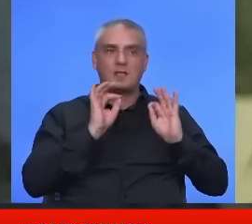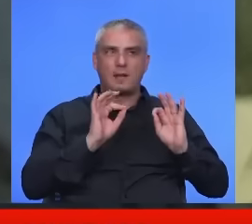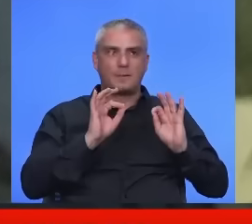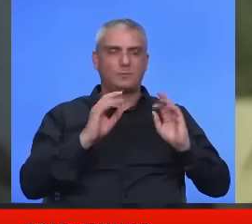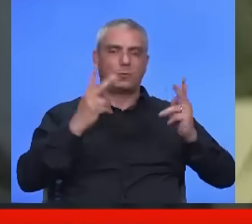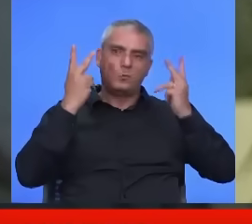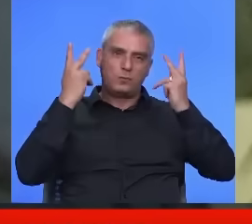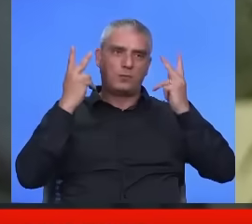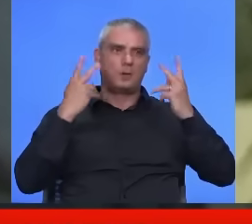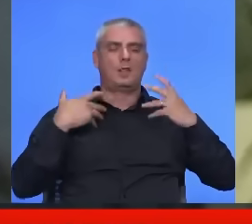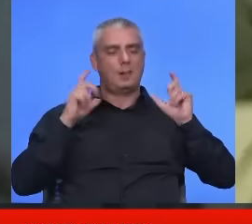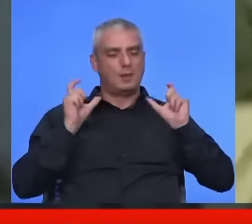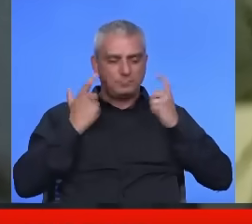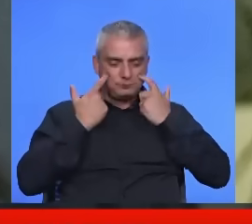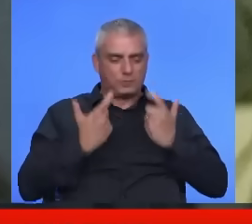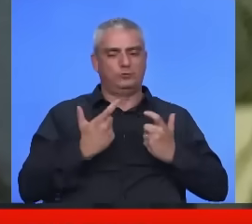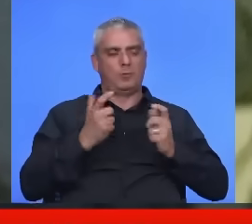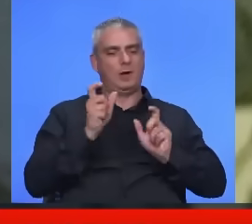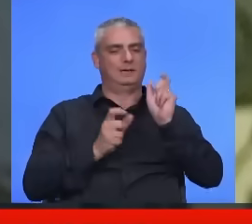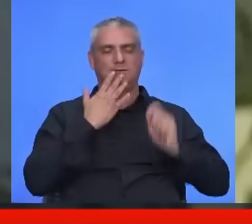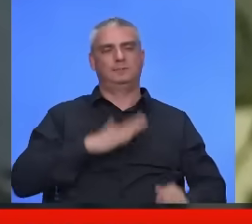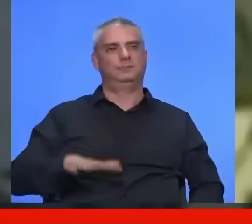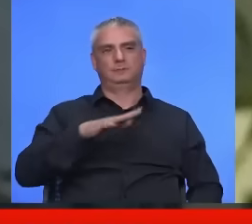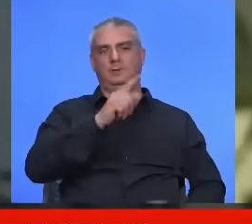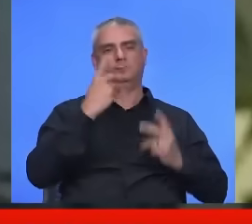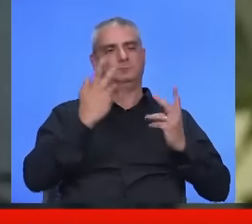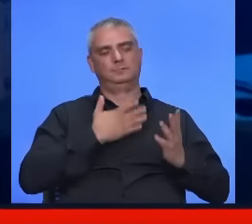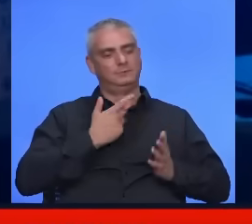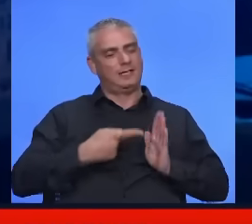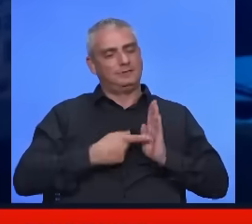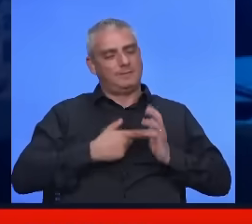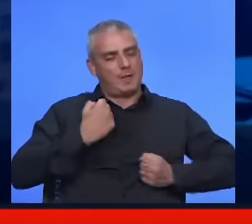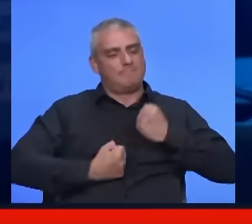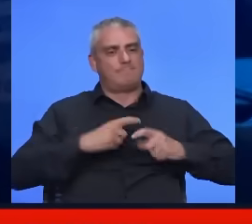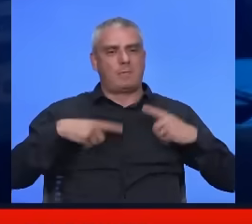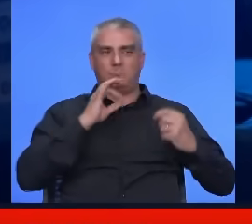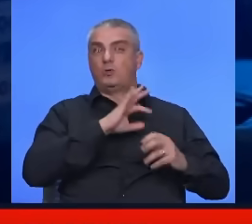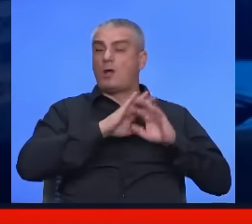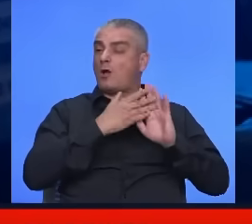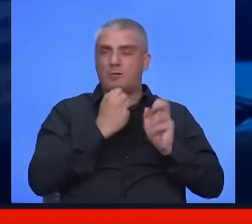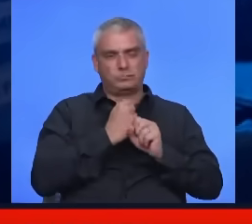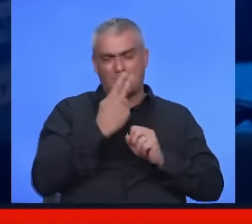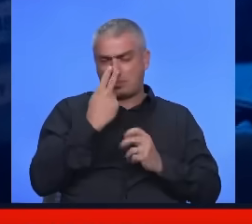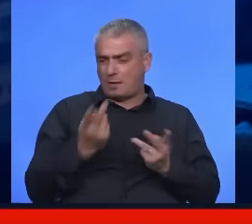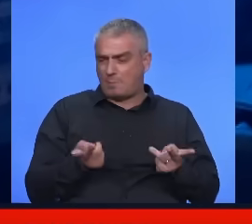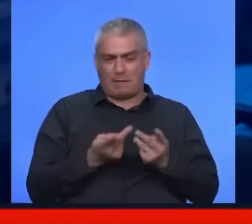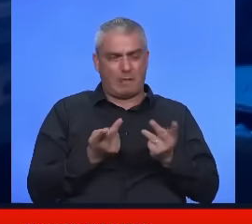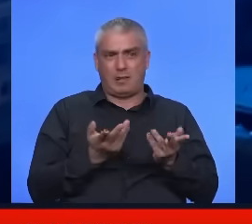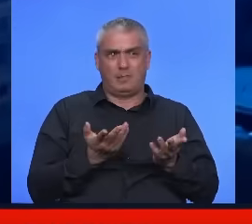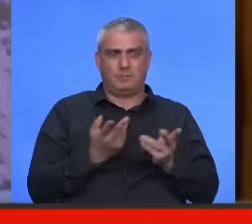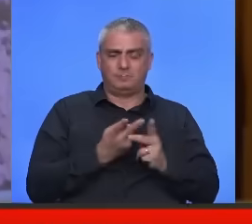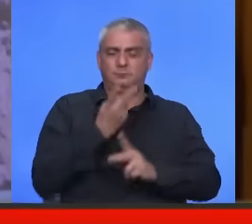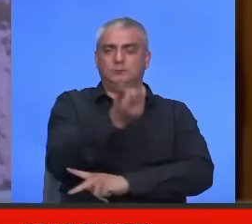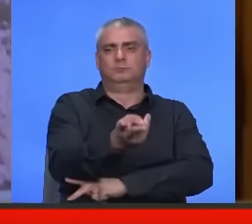לשמור על, באמת, לשמור על אזרחי ישראל, היא זו שהניע אותו בחיים. כל מה שהוא עשה היה נראה לך קל, הוא מדלג מעל